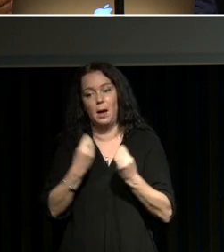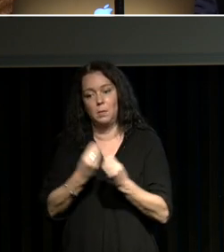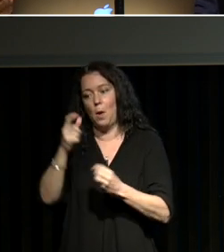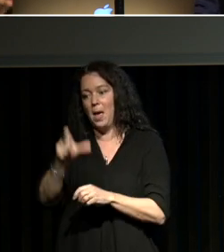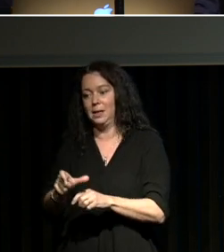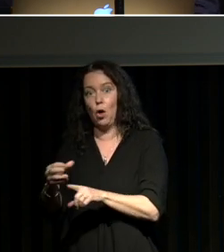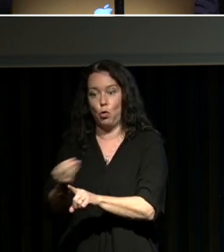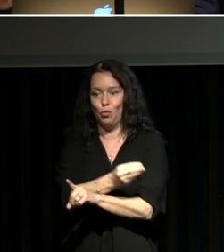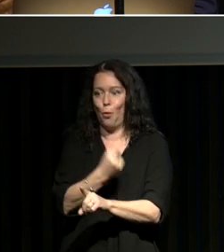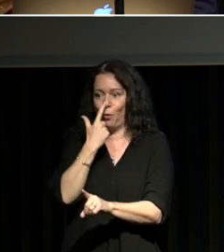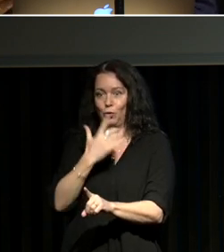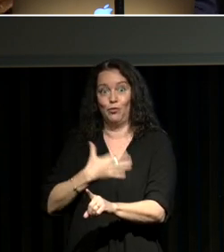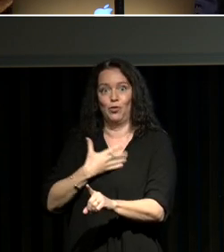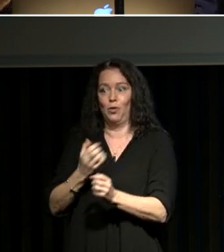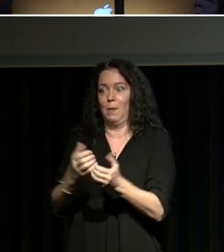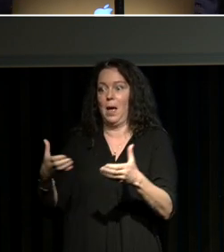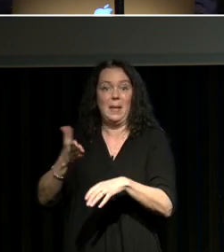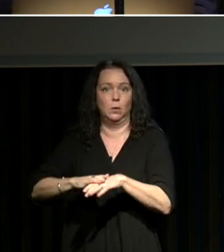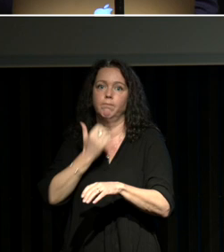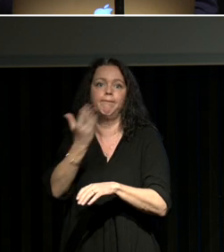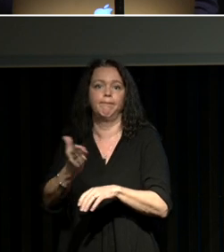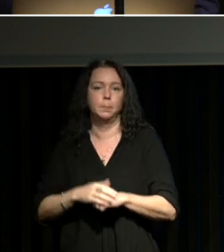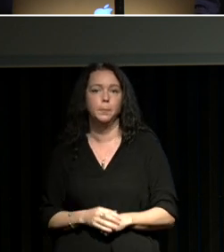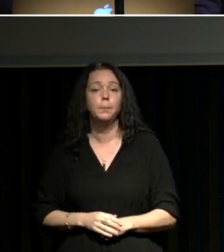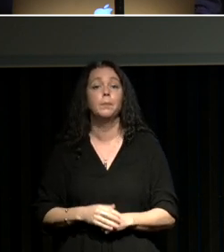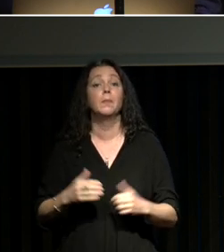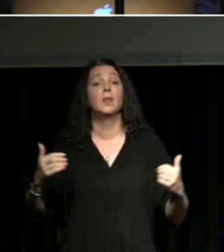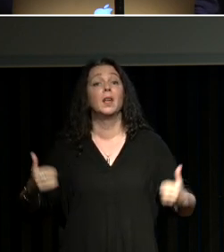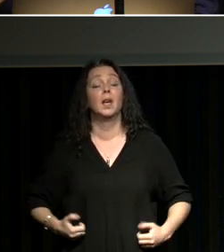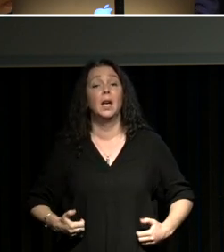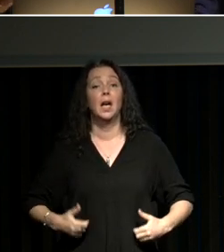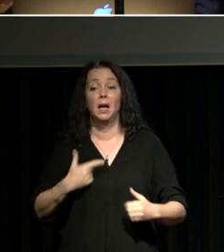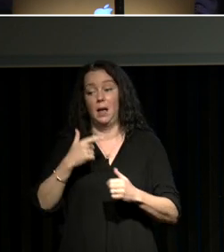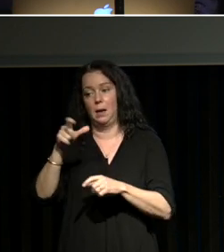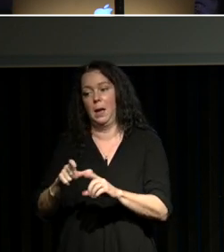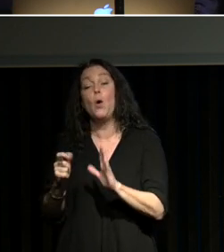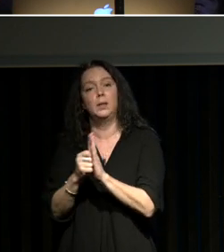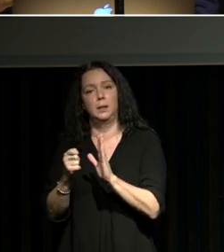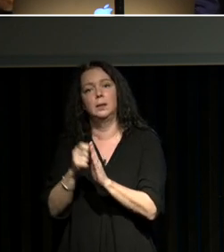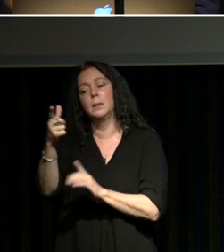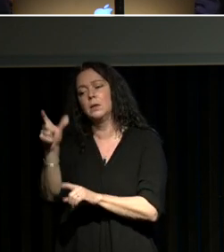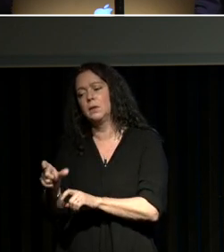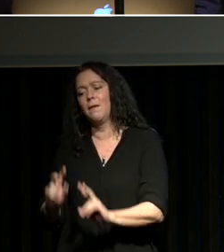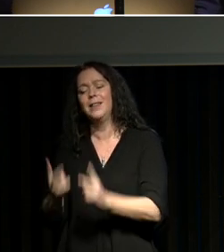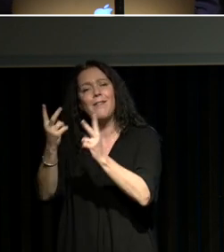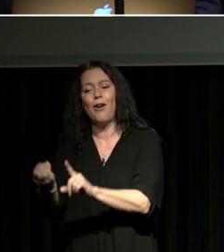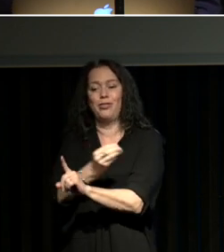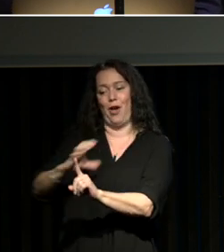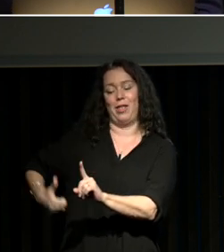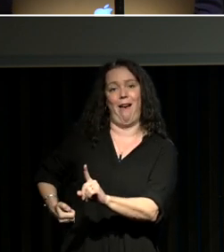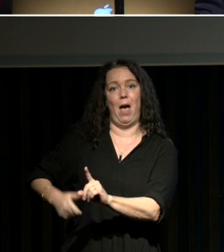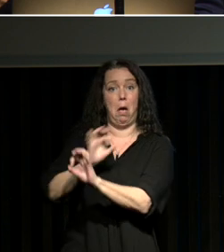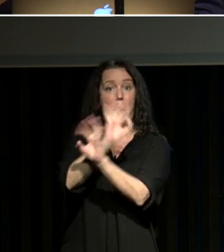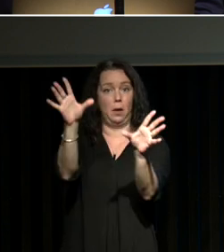reins n'ont pas été prélevés. Parallèlement, il n'y a eu aucune transplantation rénale issue de donneurs vivants pendant cette première vague. À partir de la deuxième